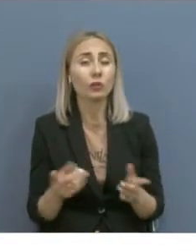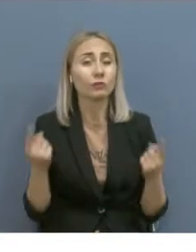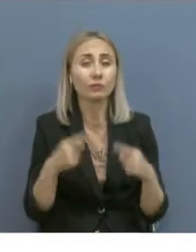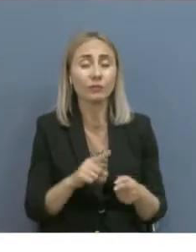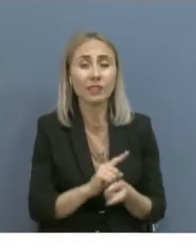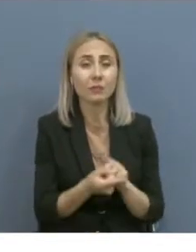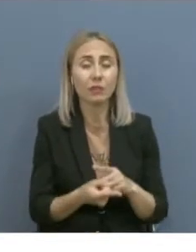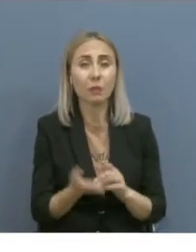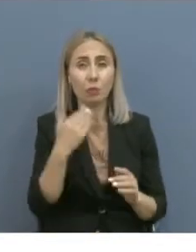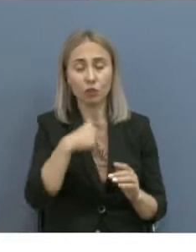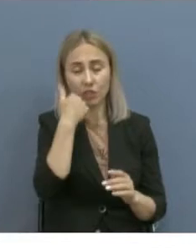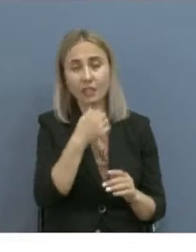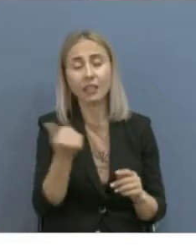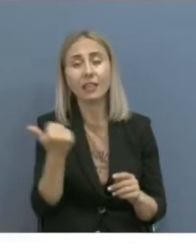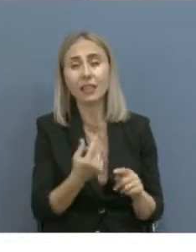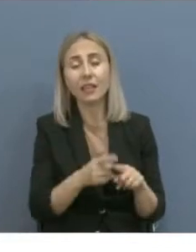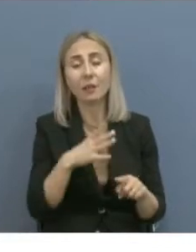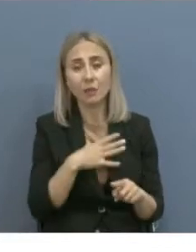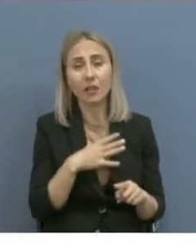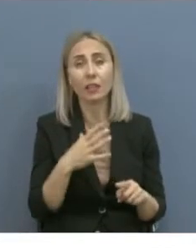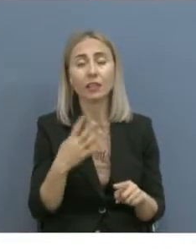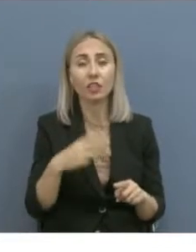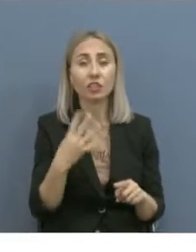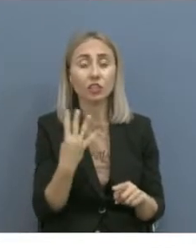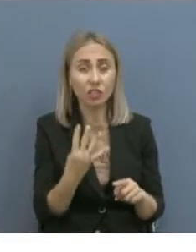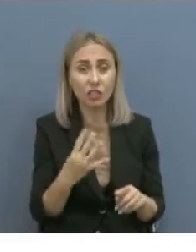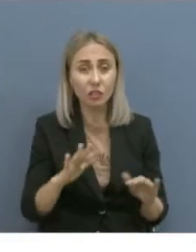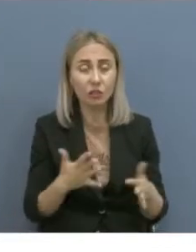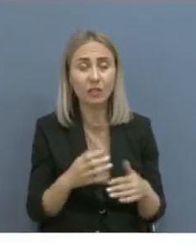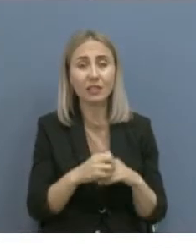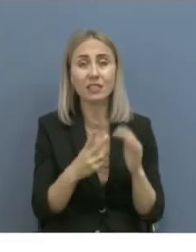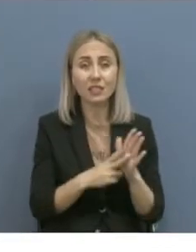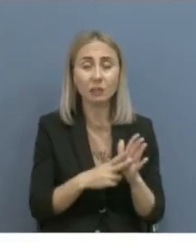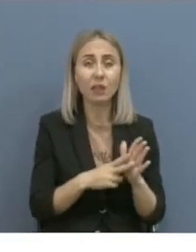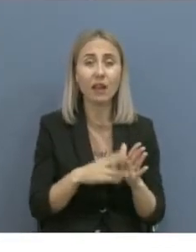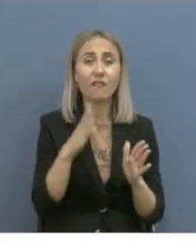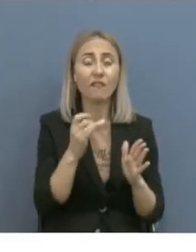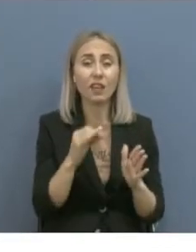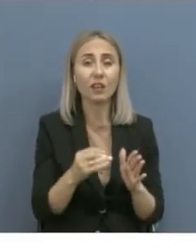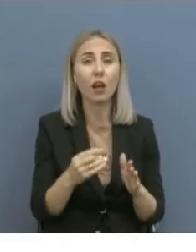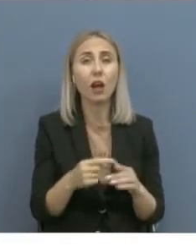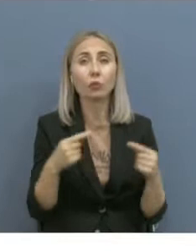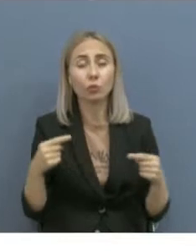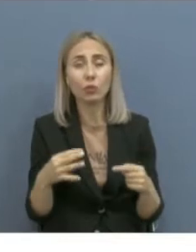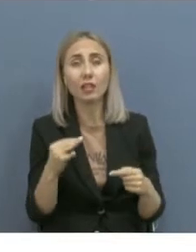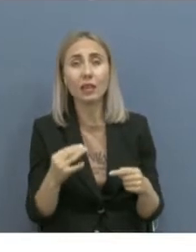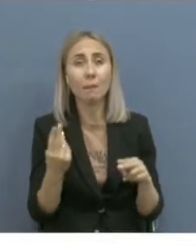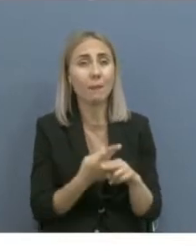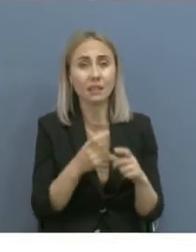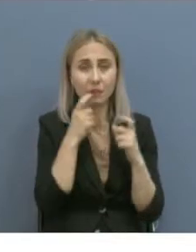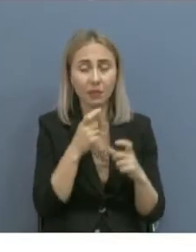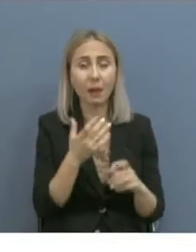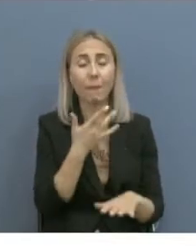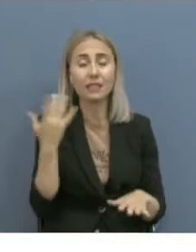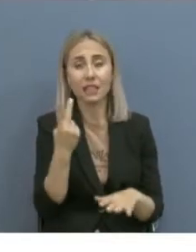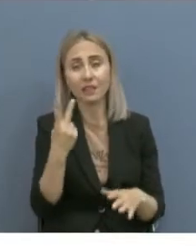өзгерді. Мысалы, өткен аптада облыс бойынша 34 дерек тіркелсе, оның 17-сінде вирус белгілері бар. Қалған 17 адамда еш белгі жоқ. Өткен 2